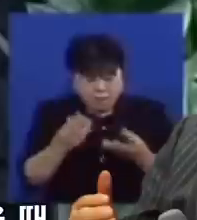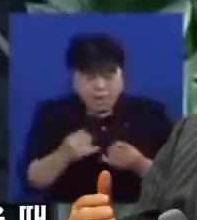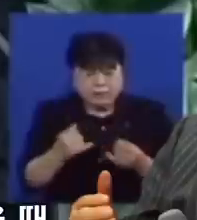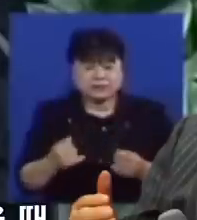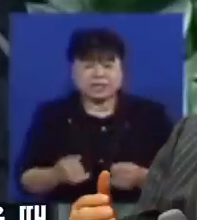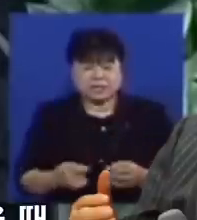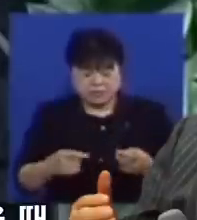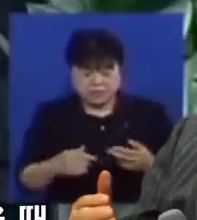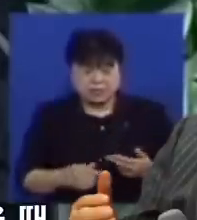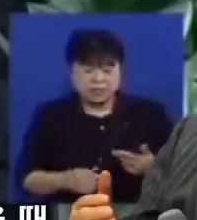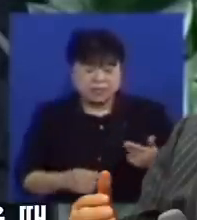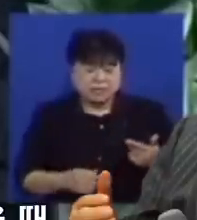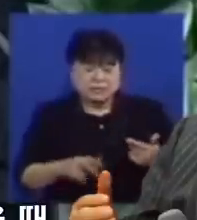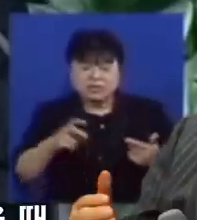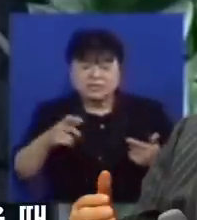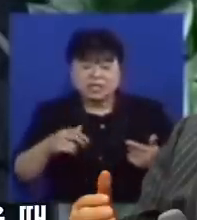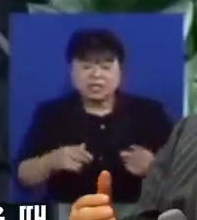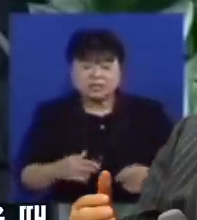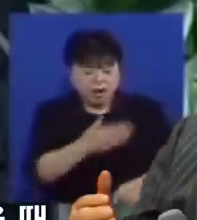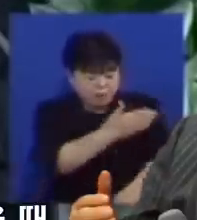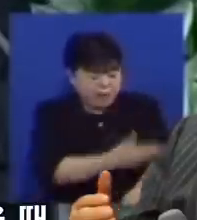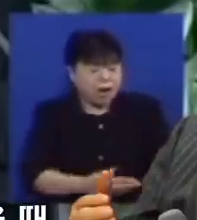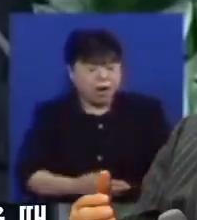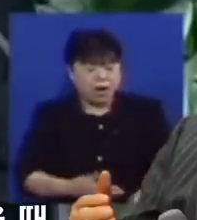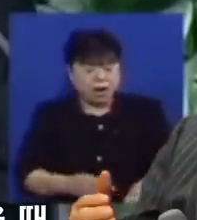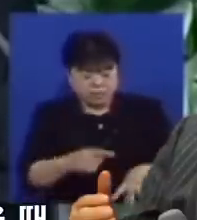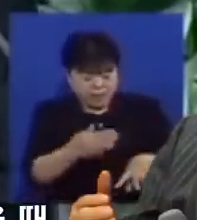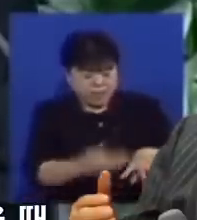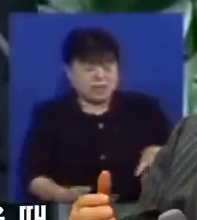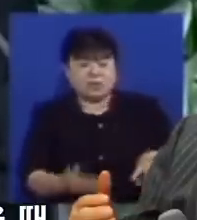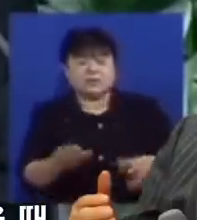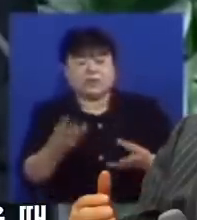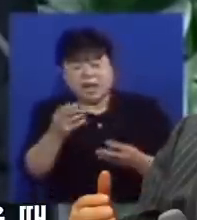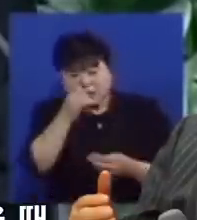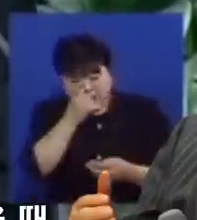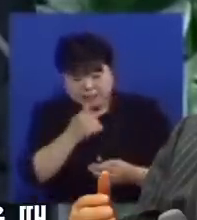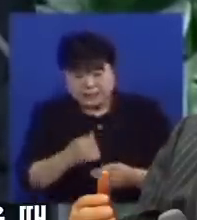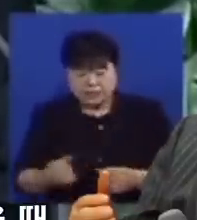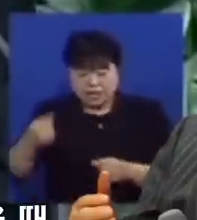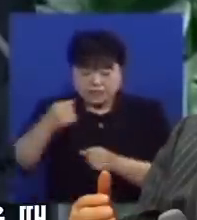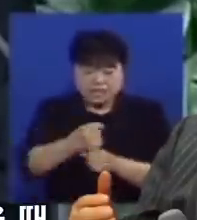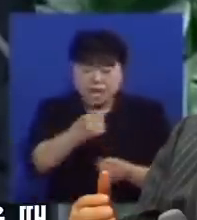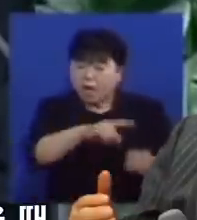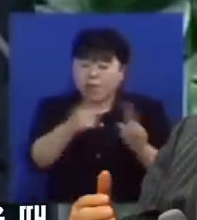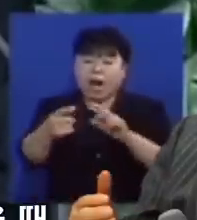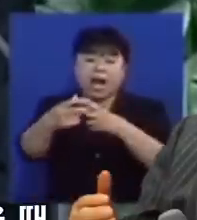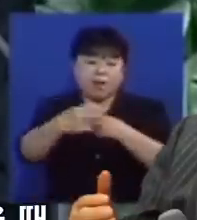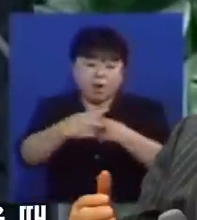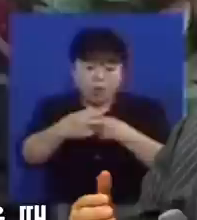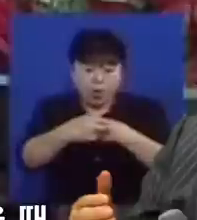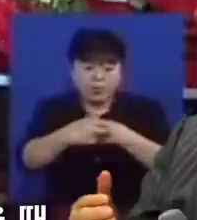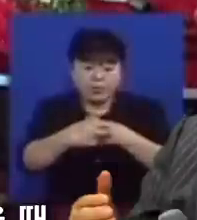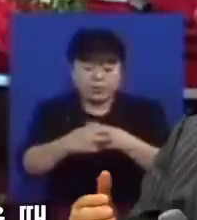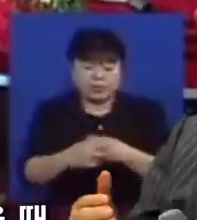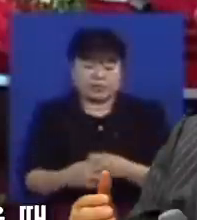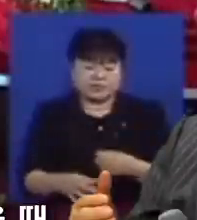사람들이 전쟁의 상처로 팔다리를 잃고 고통받고 있습니다. 그래서 그는 재활병원을 시작하여 의족, 이슈족을